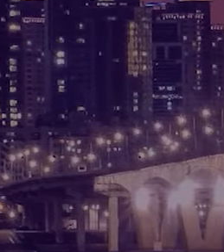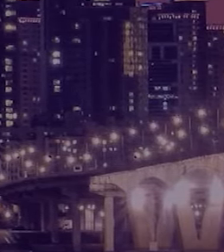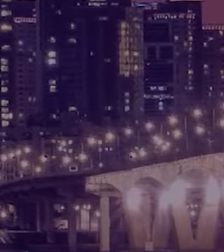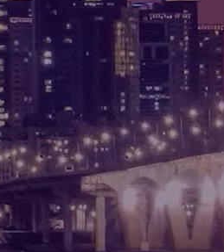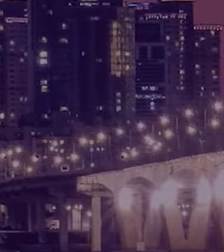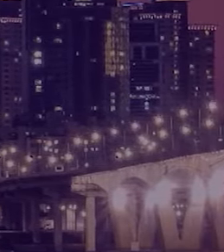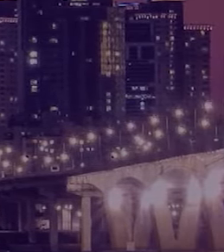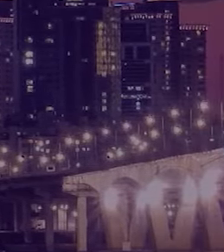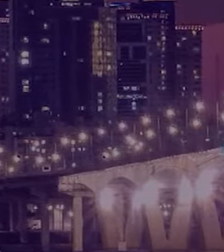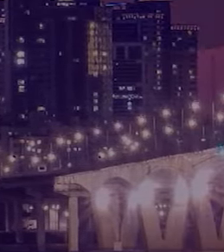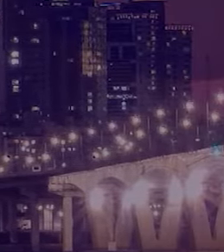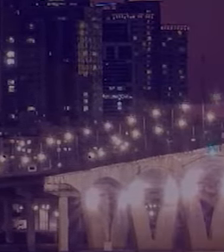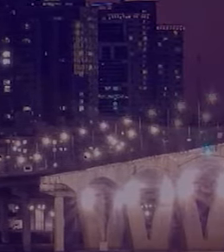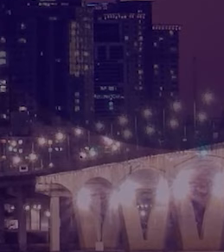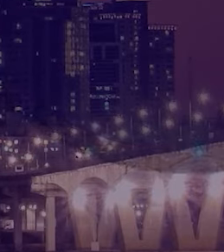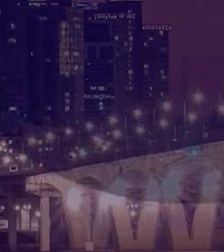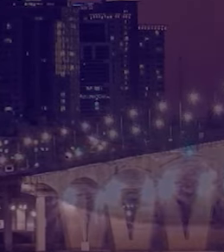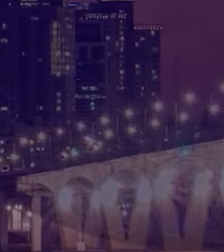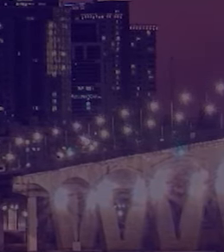듣겠습니다